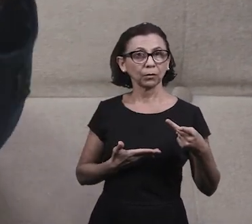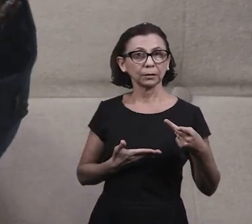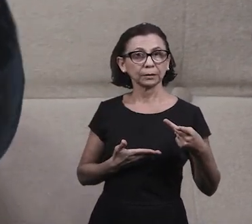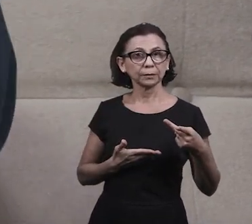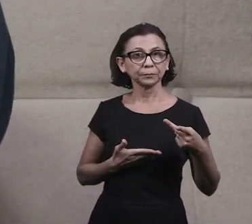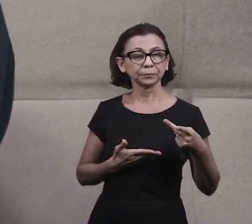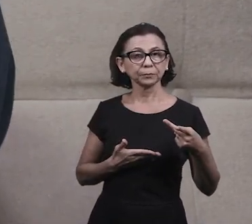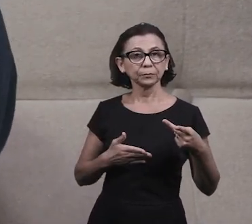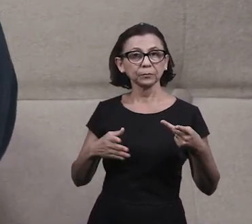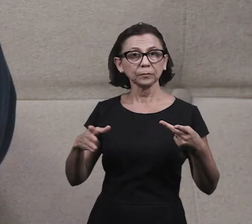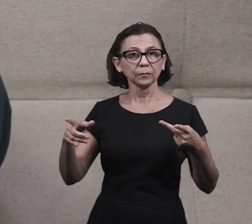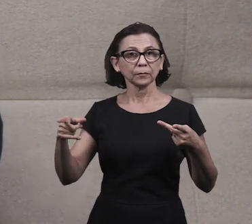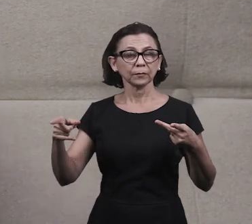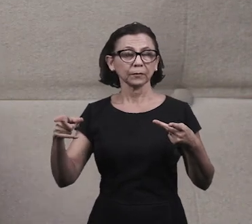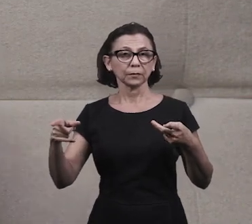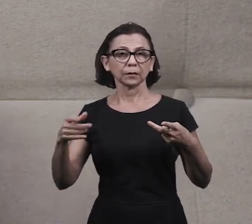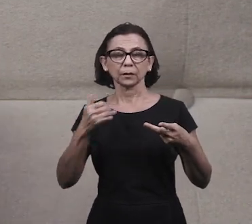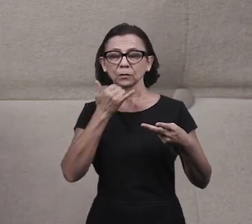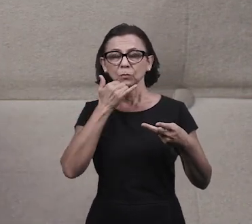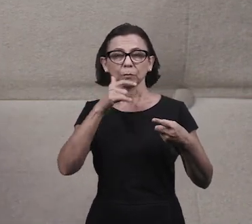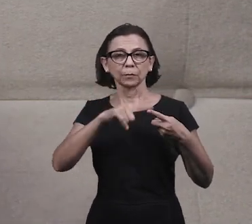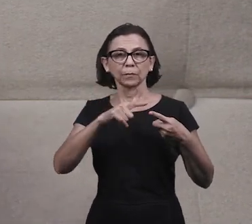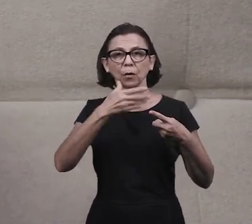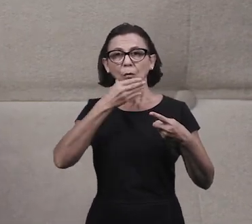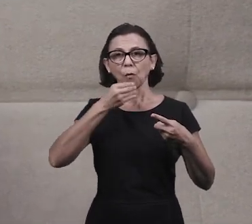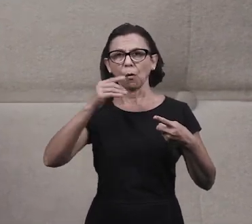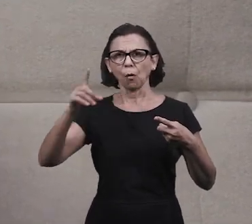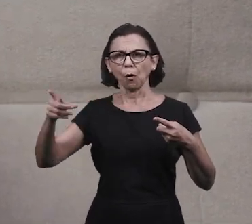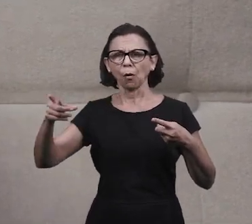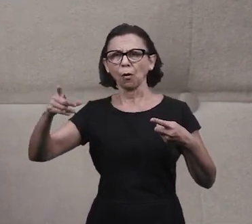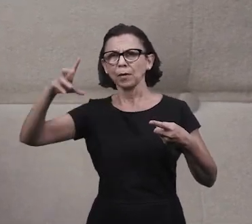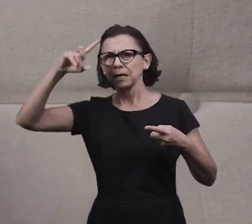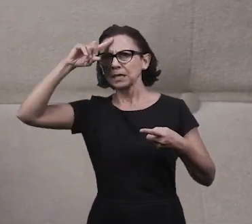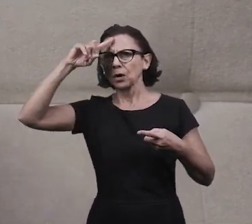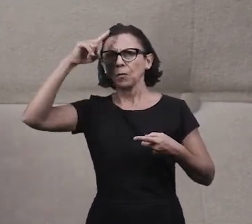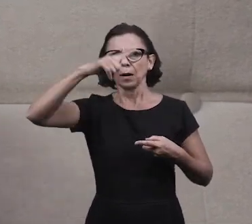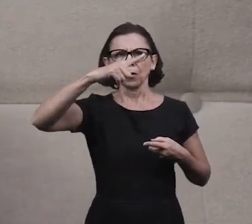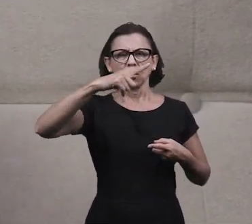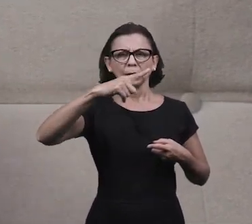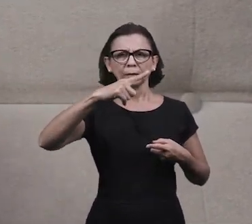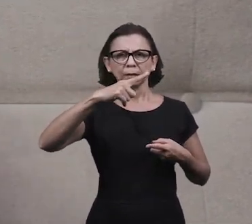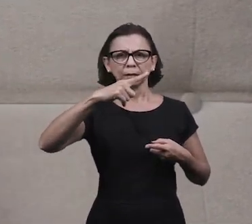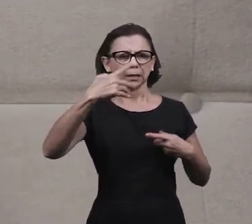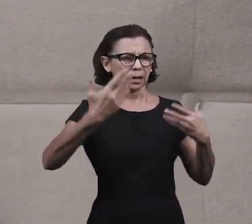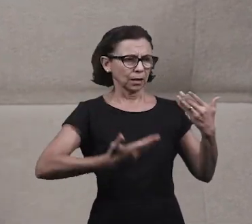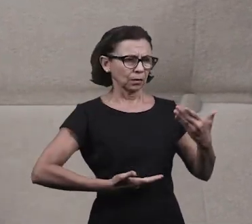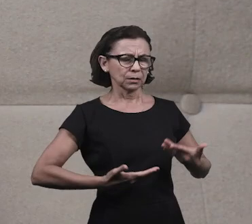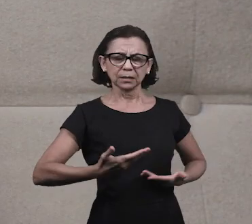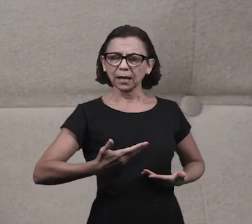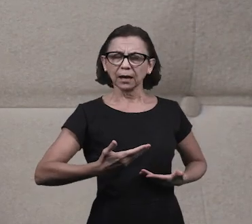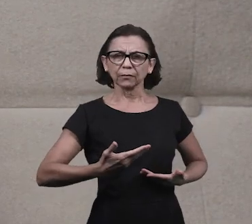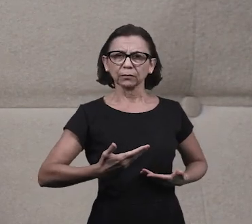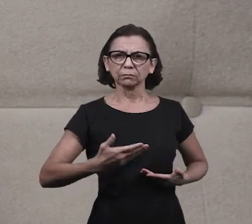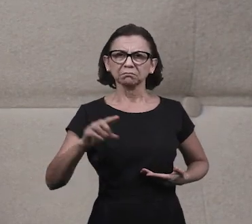lui, il lui donne une orientation, une ordonnance à son serviteur. Je pose la question, qui est ce serviteur?